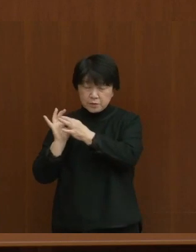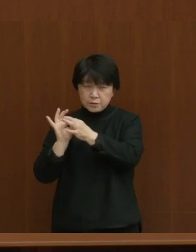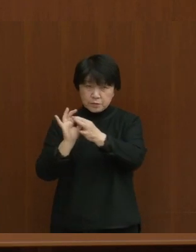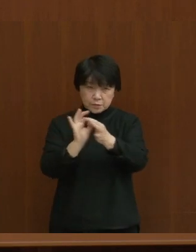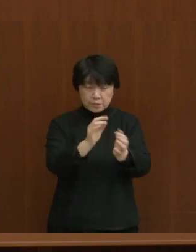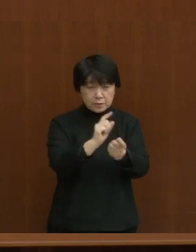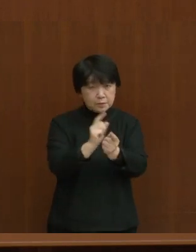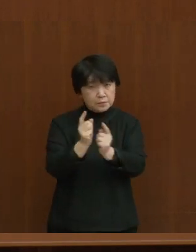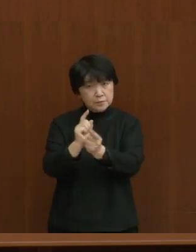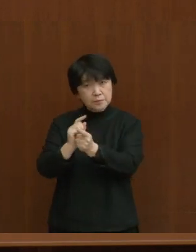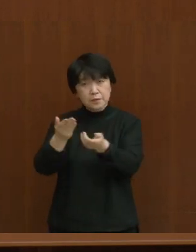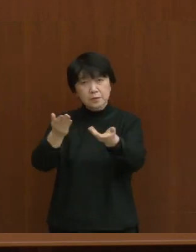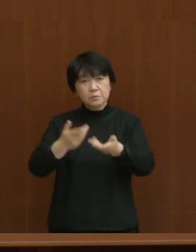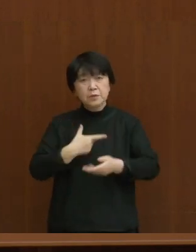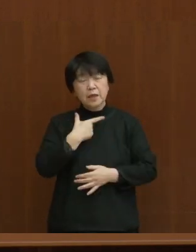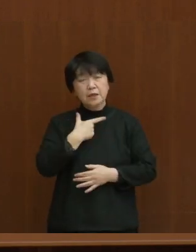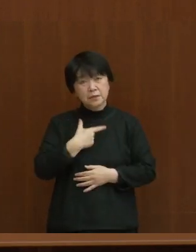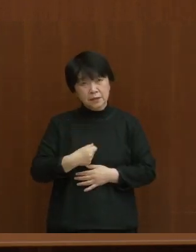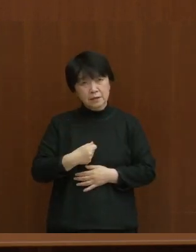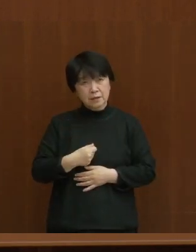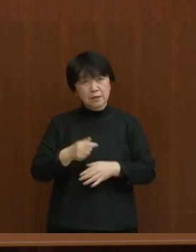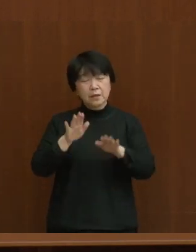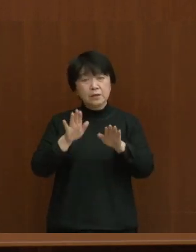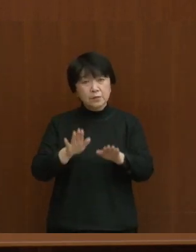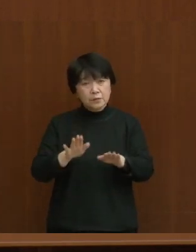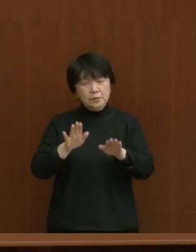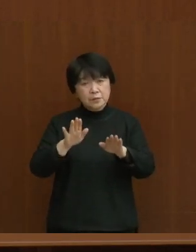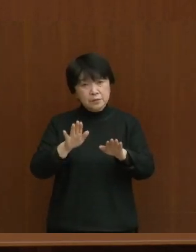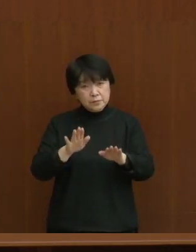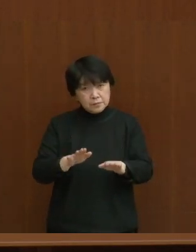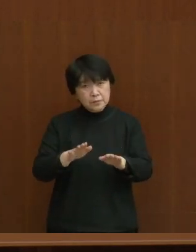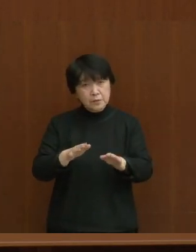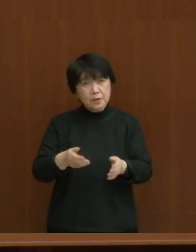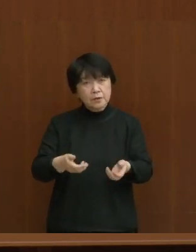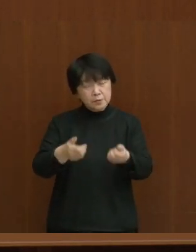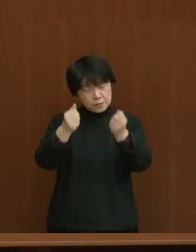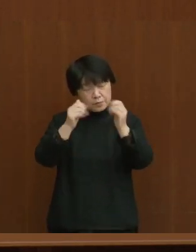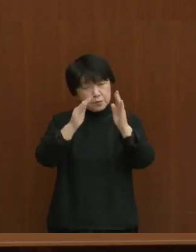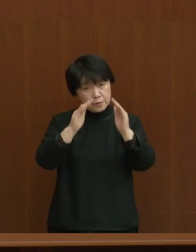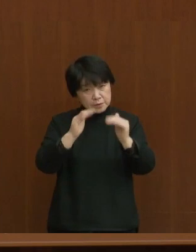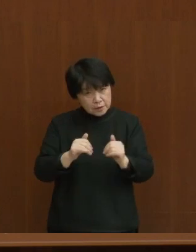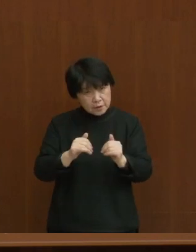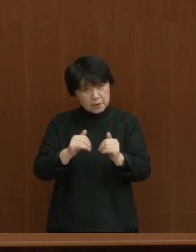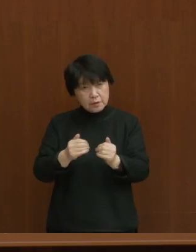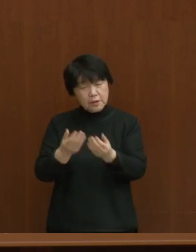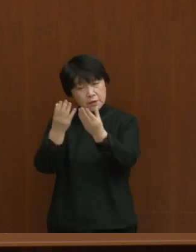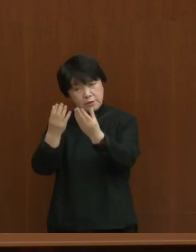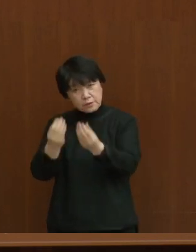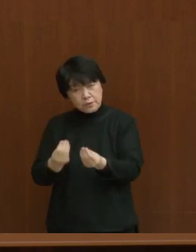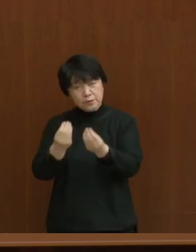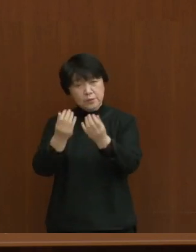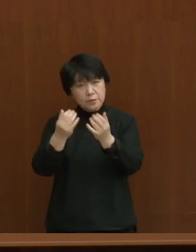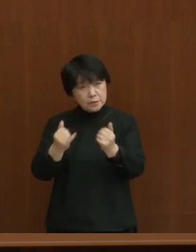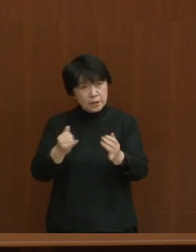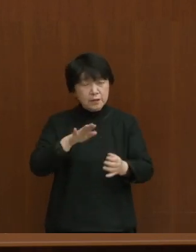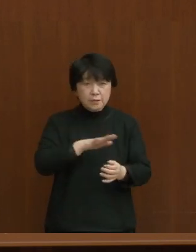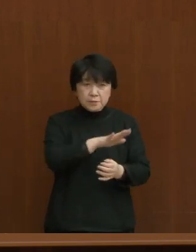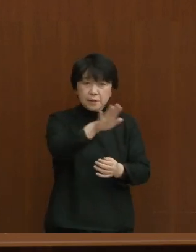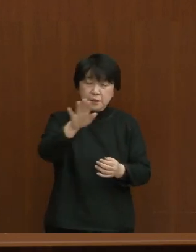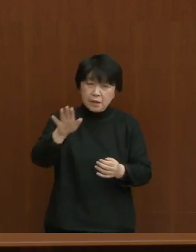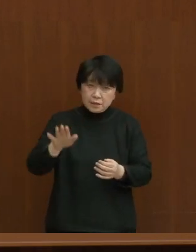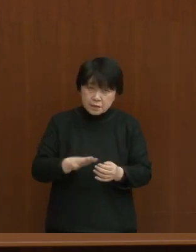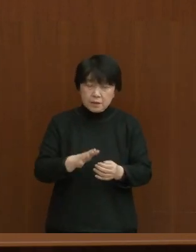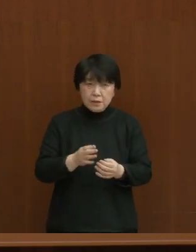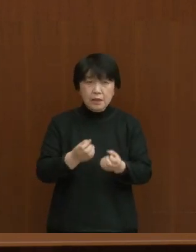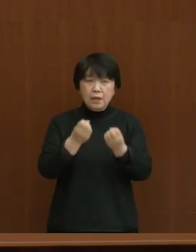です。本日の学位授与と、ご卒業、修了される皆さんの新たな